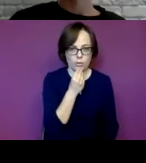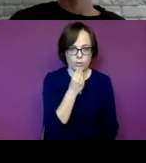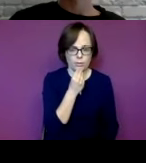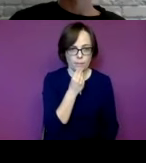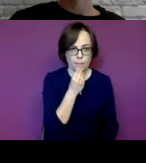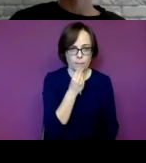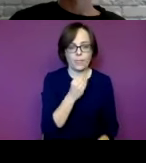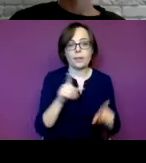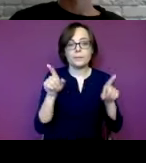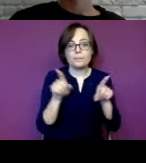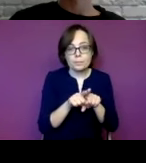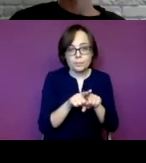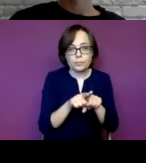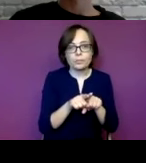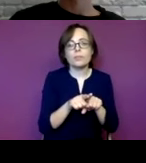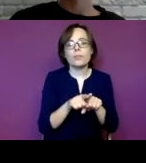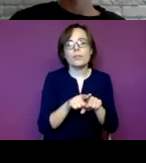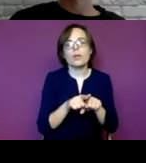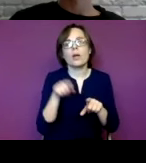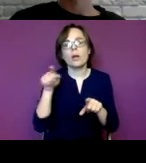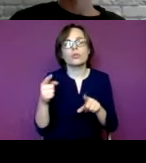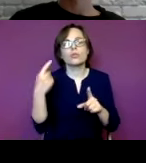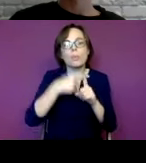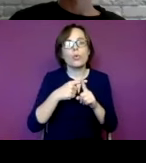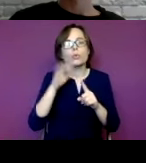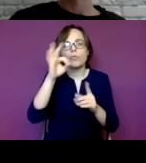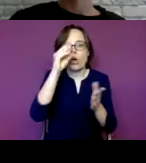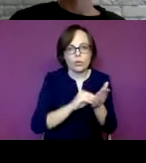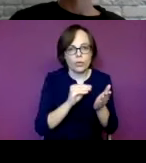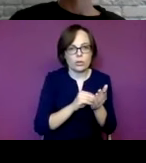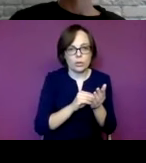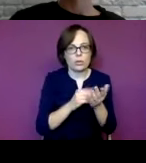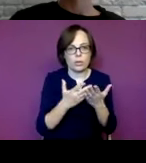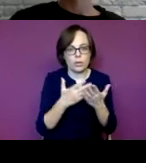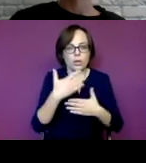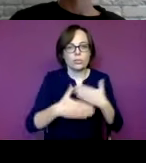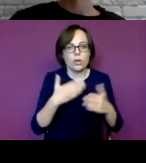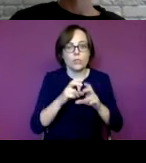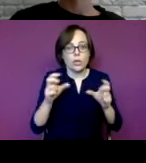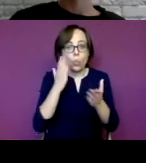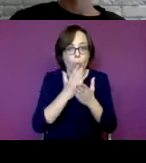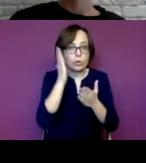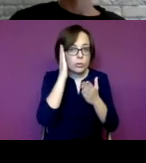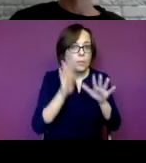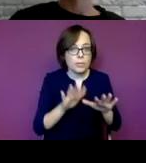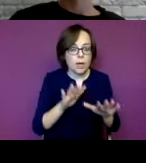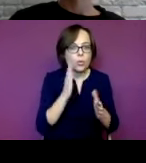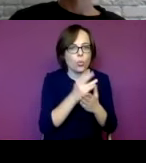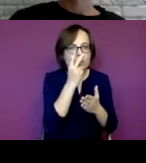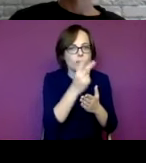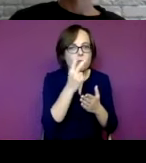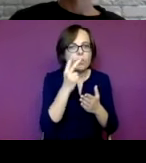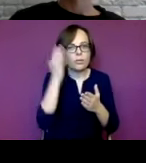jest wyobrażenie nabywane, czyli doświadczane, prawda, czyli w trakcie jeszcze się rodzi jakieś wyobrażenie tej wsi. I myślę, że tak